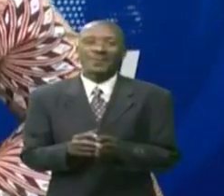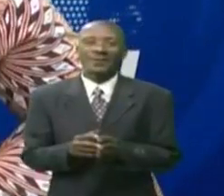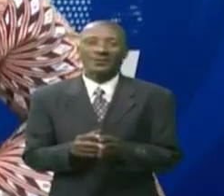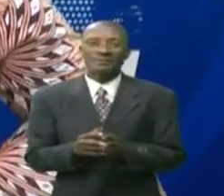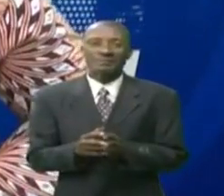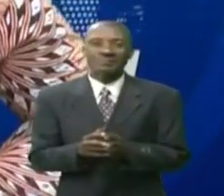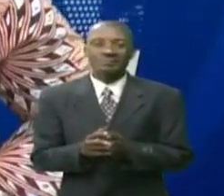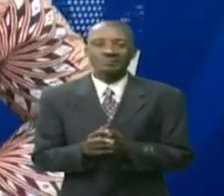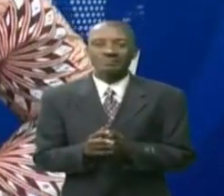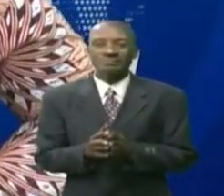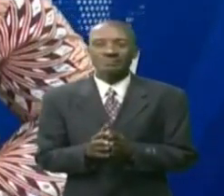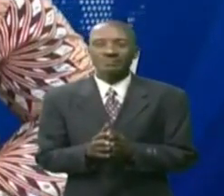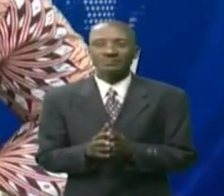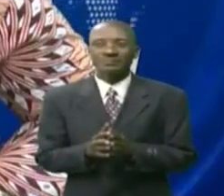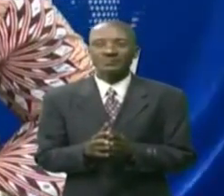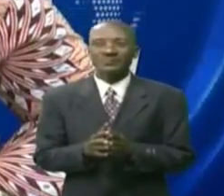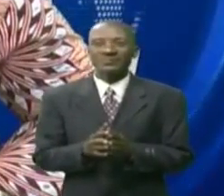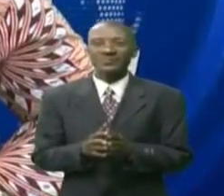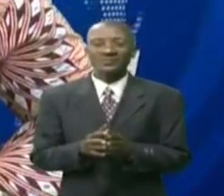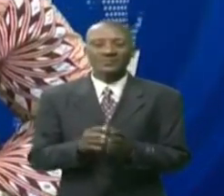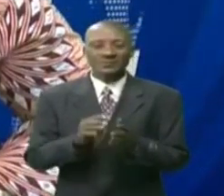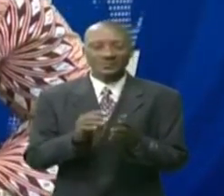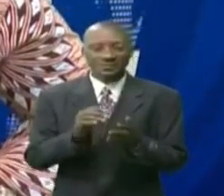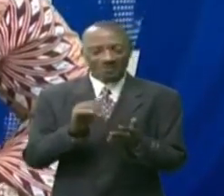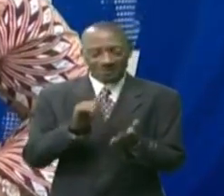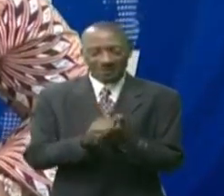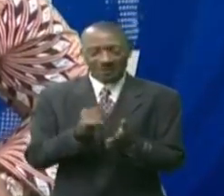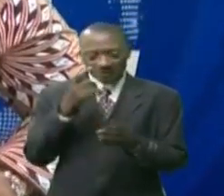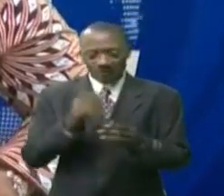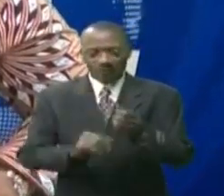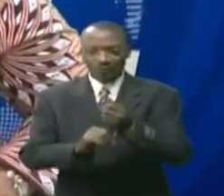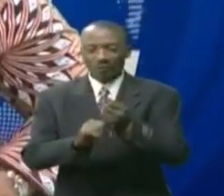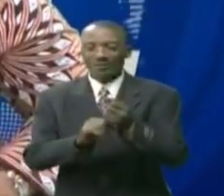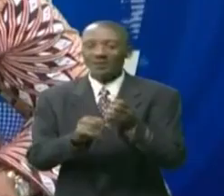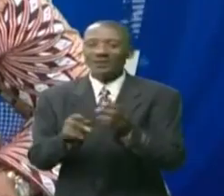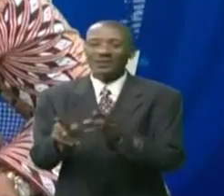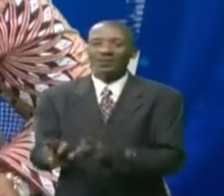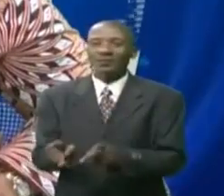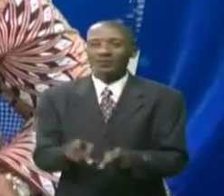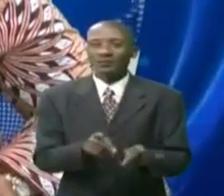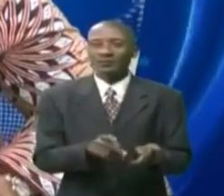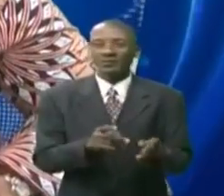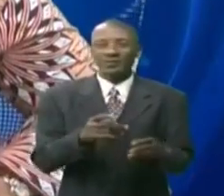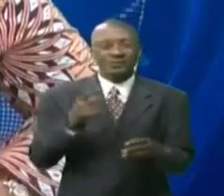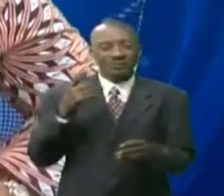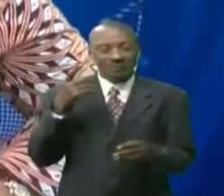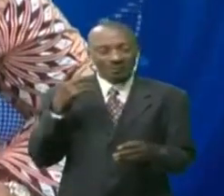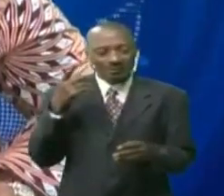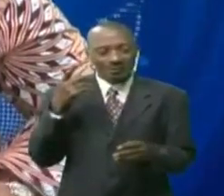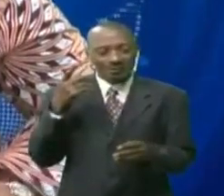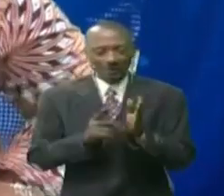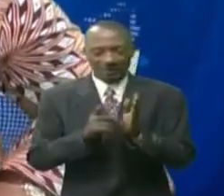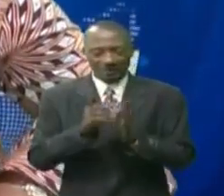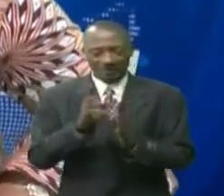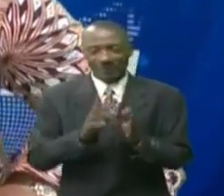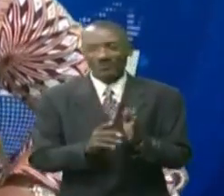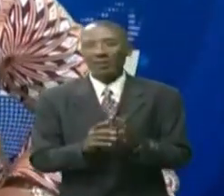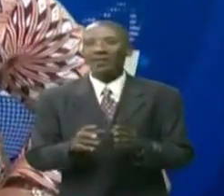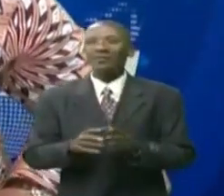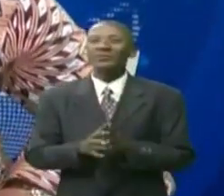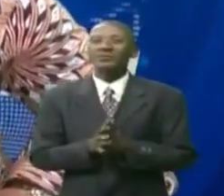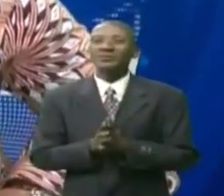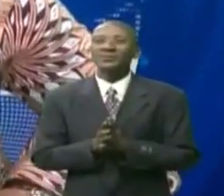transmis pour disposition et compétence à la Commission électorale nationale indépendante CENI. C'est communiqué signé Lucien Onyemé